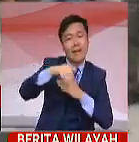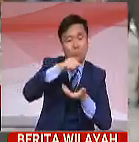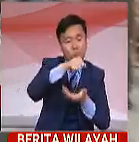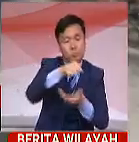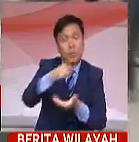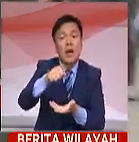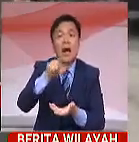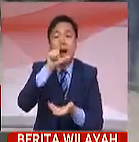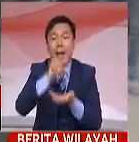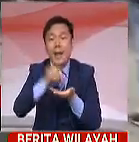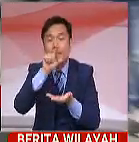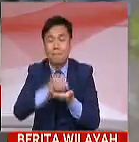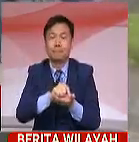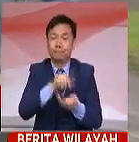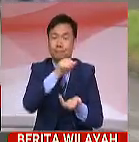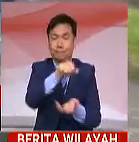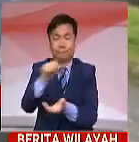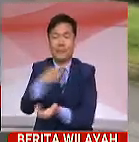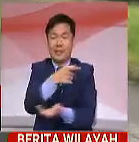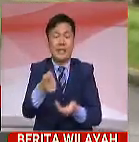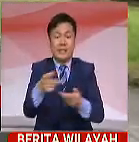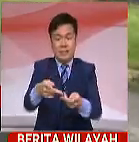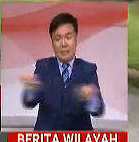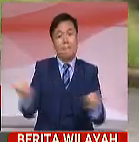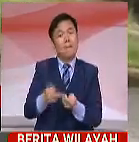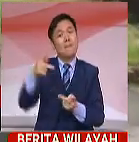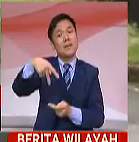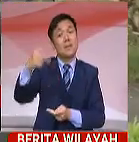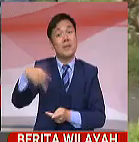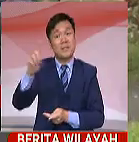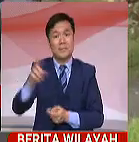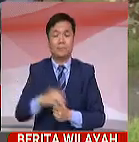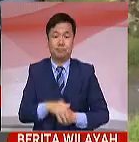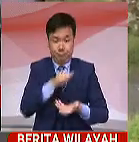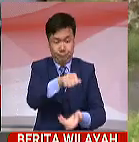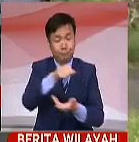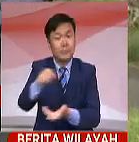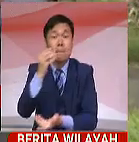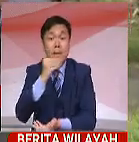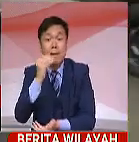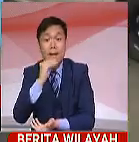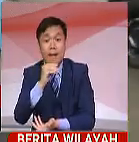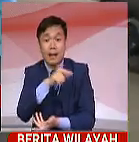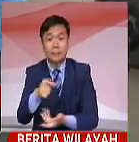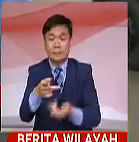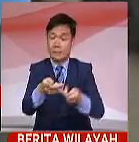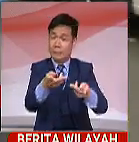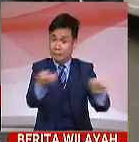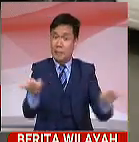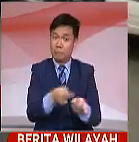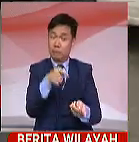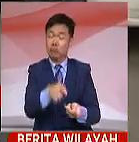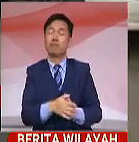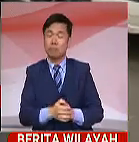ayam segar kepada penduduk yang tinggal di kawasan PKPD tersebut. Mengenai bantuan makanan untuk penduduk di kawasan PKPD itu, beliau